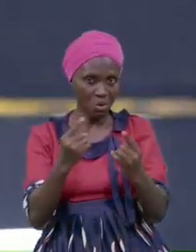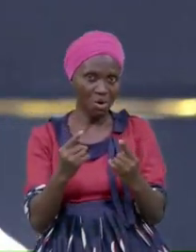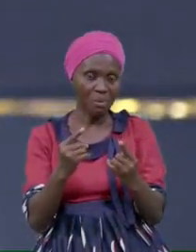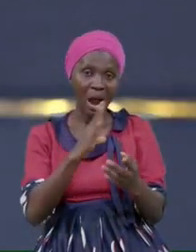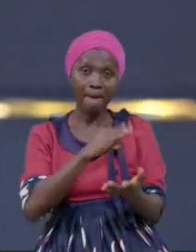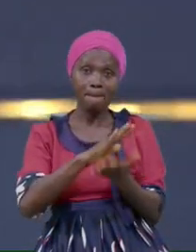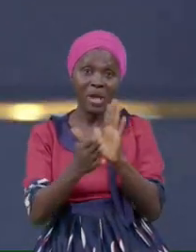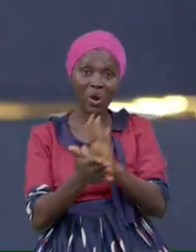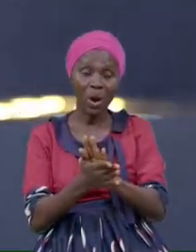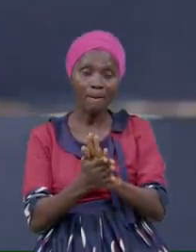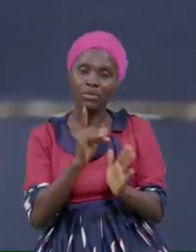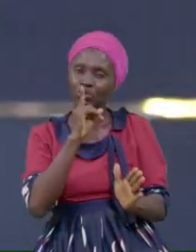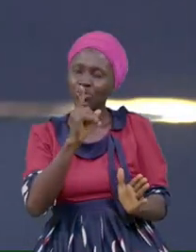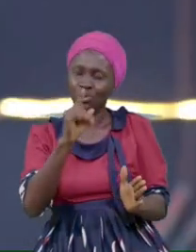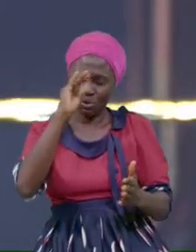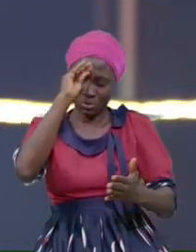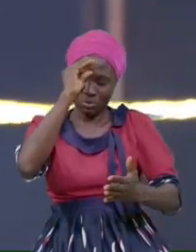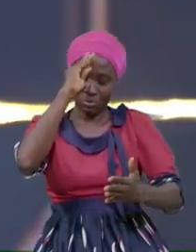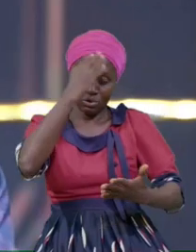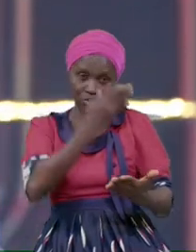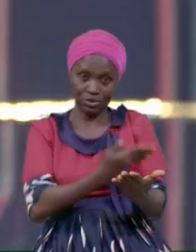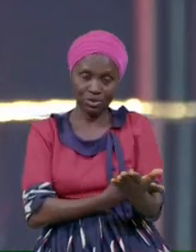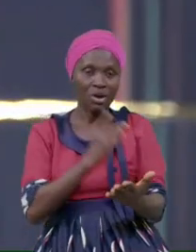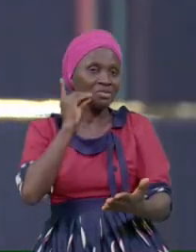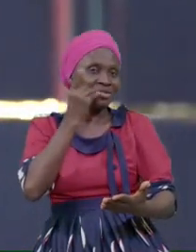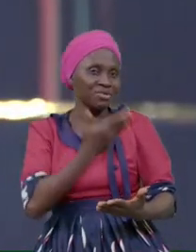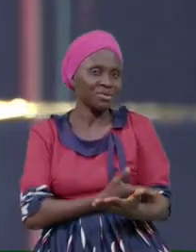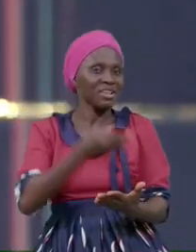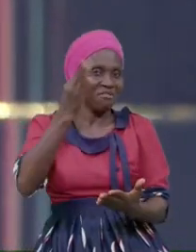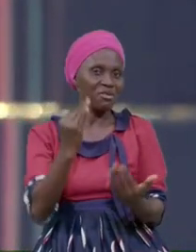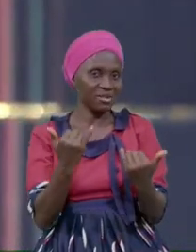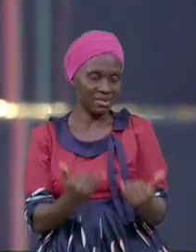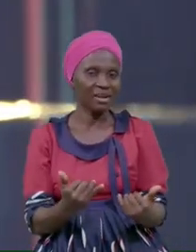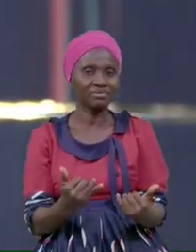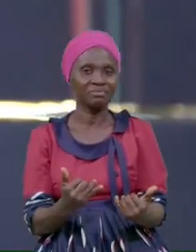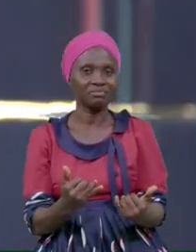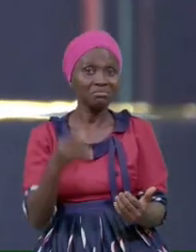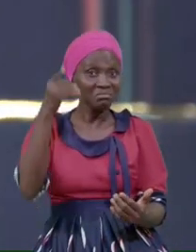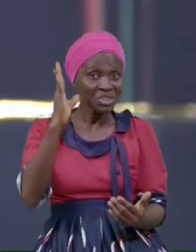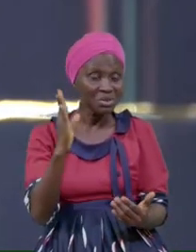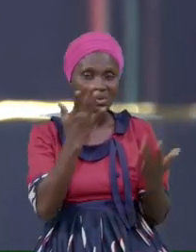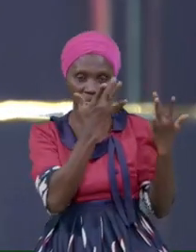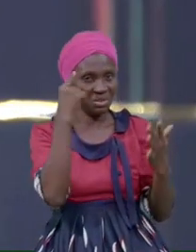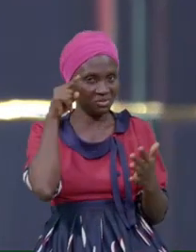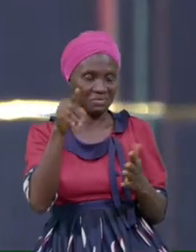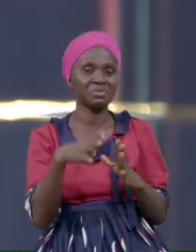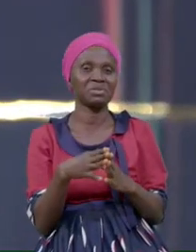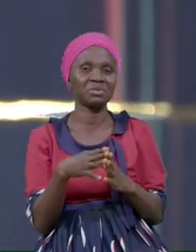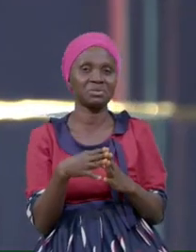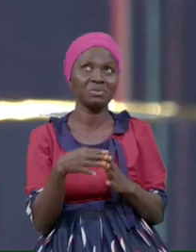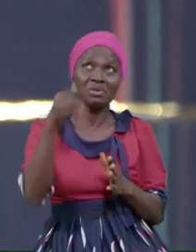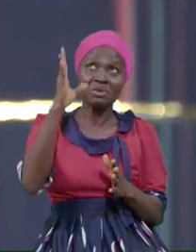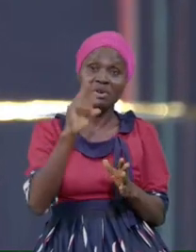vraie fille de Dieu. Comme tu lèves la main là-bas, oh, le Seigneur te cherche. Il sait là où tu es. Il